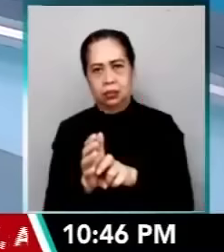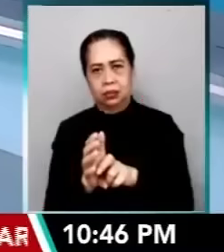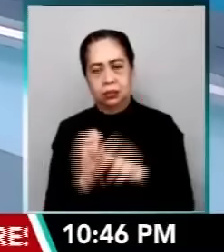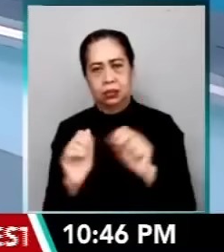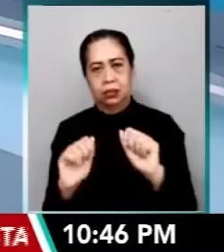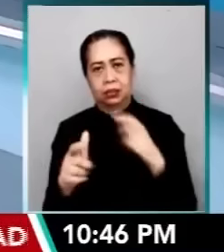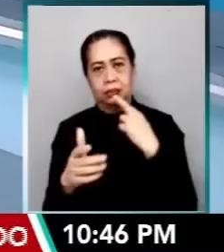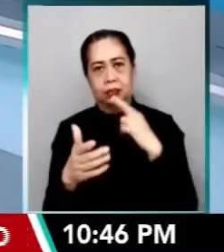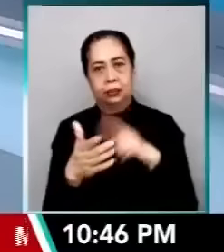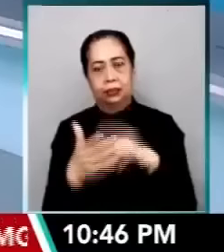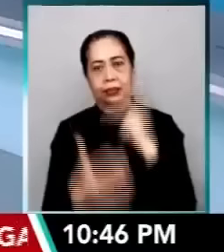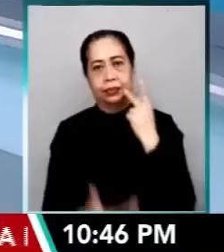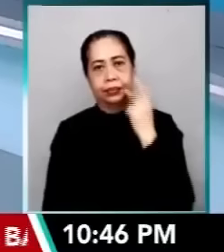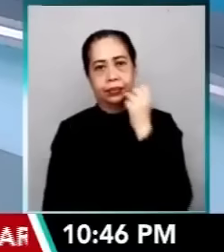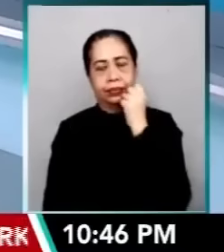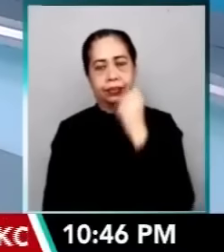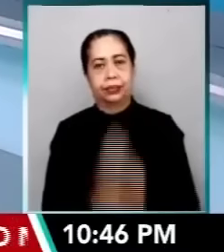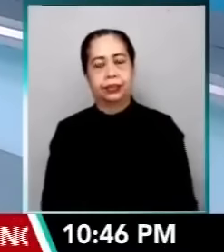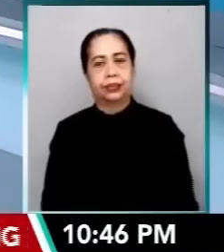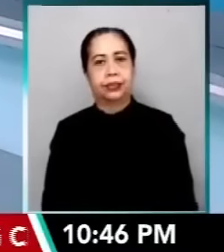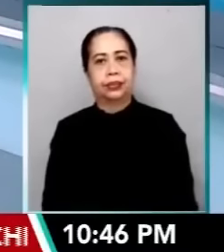Son. Katrina?